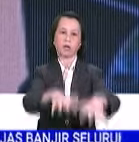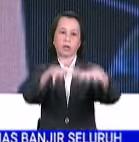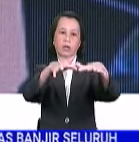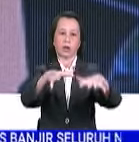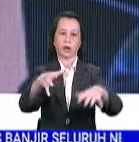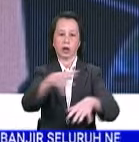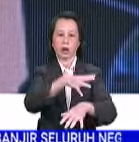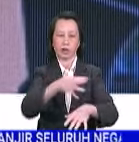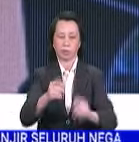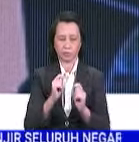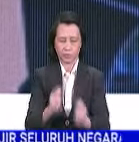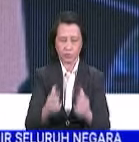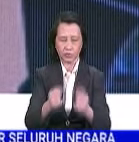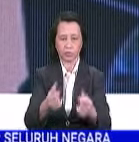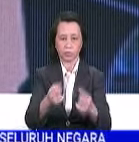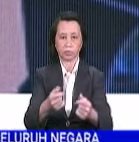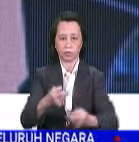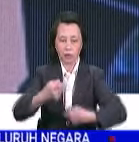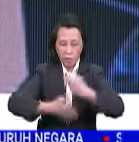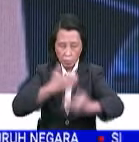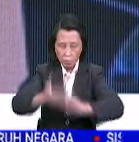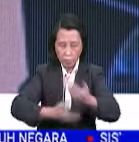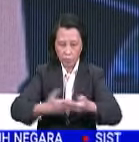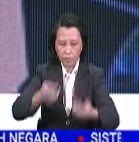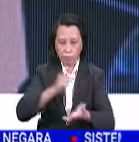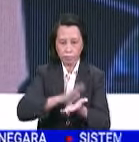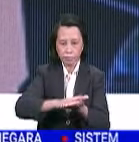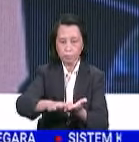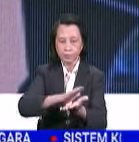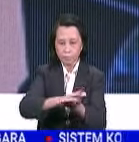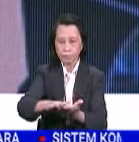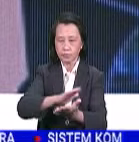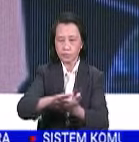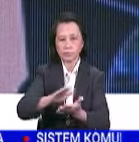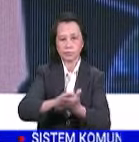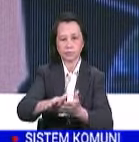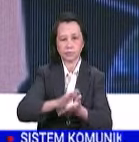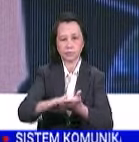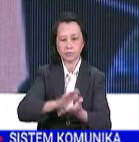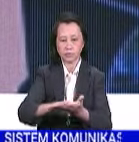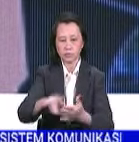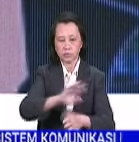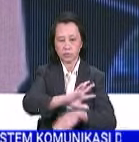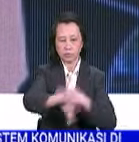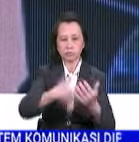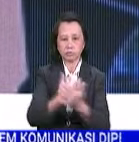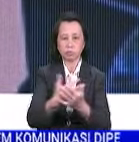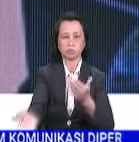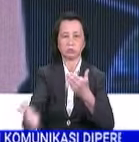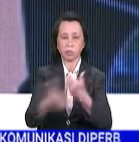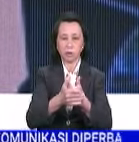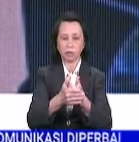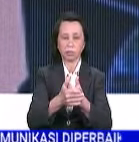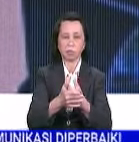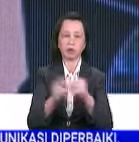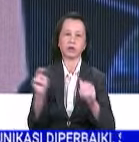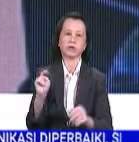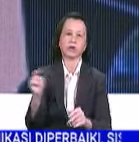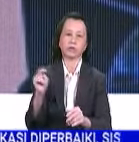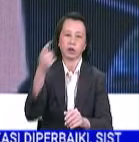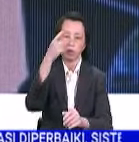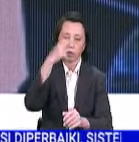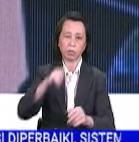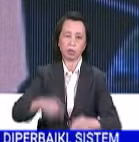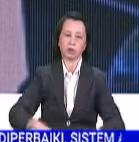daripada mempercepatkan proses pemulihan ataupun kembali kepada normal bagi